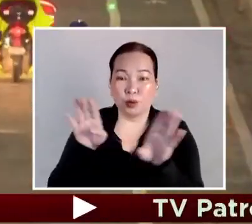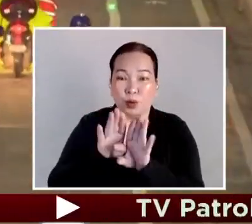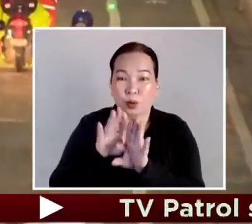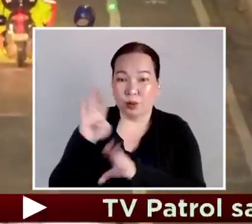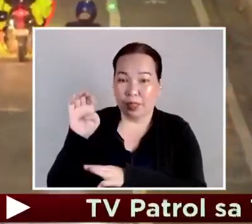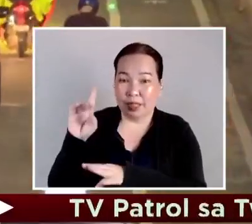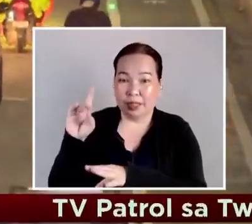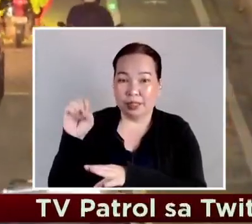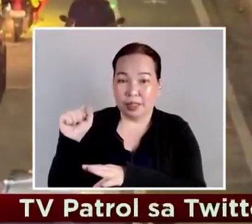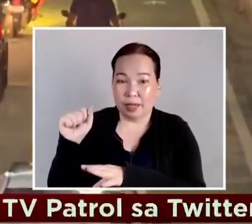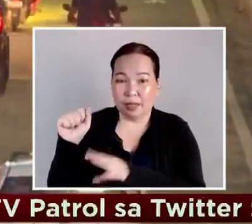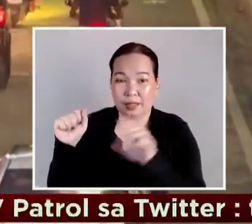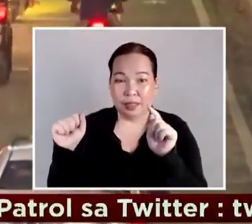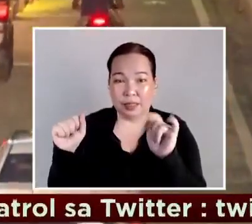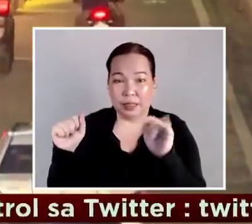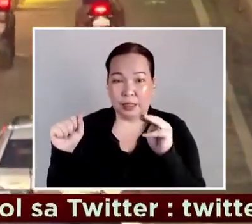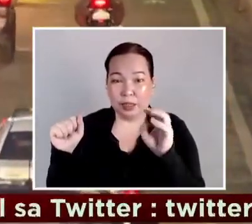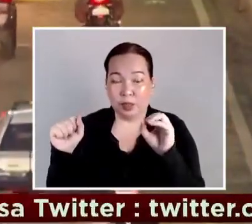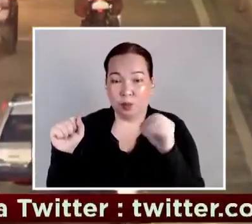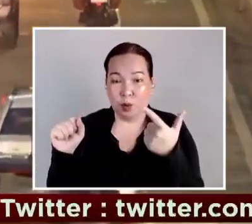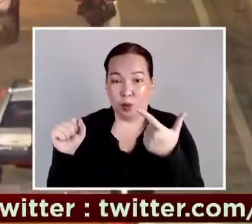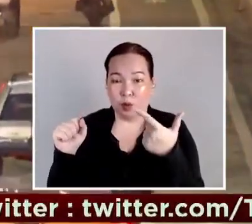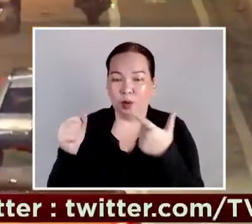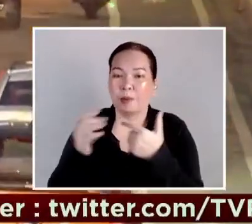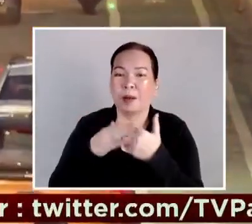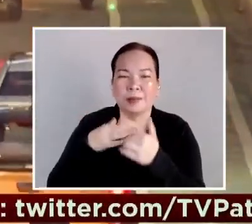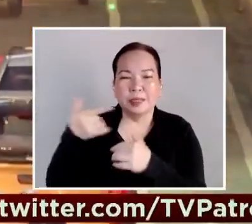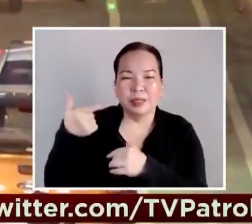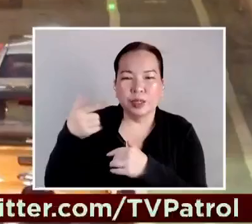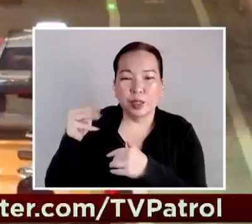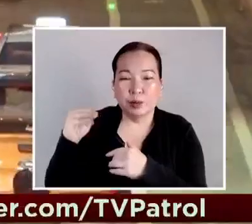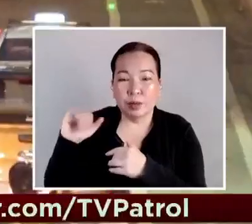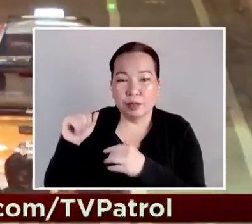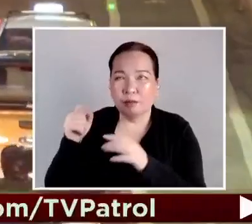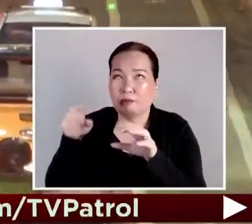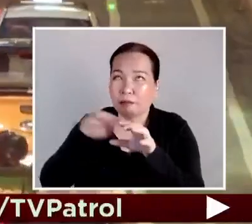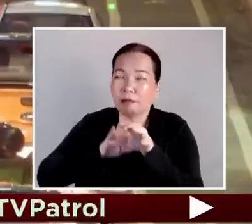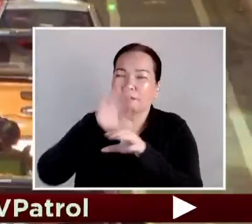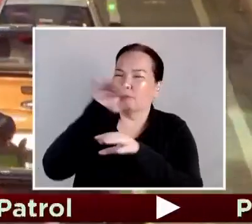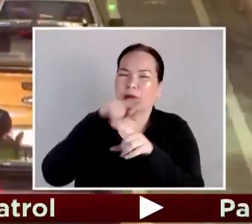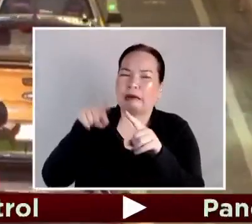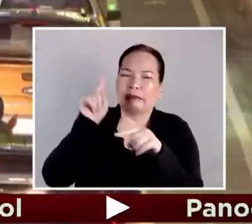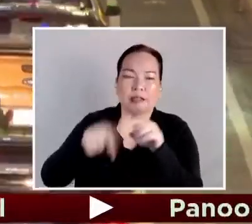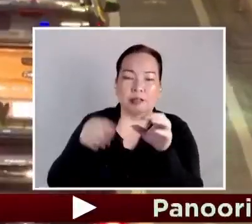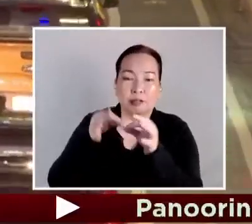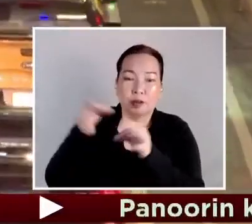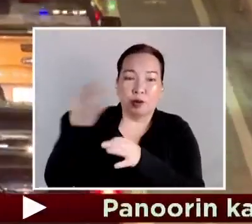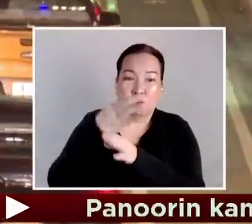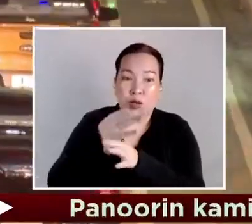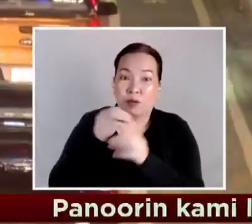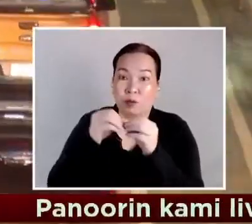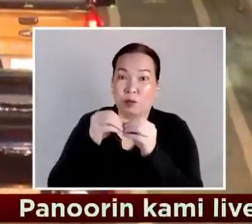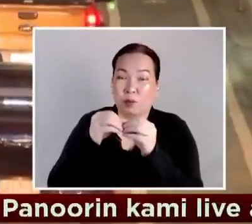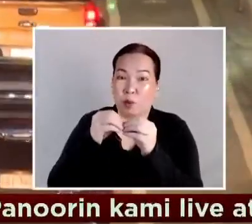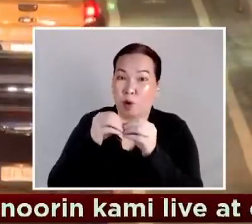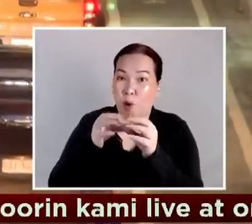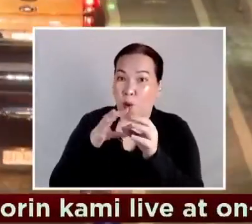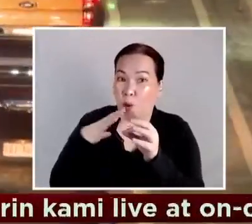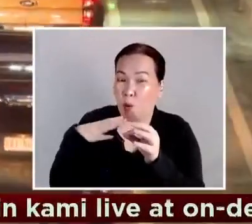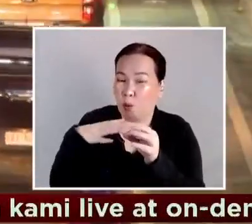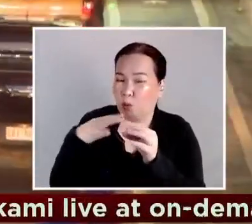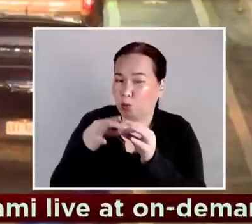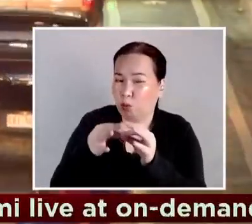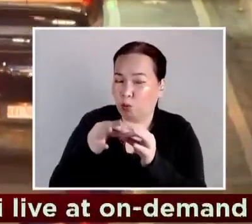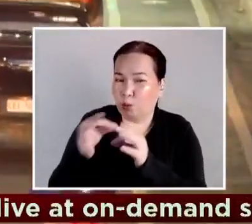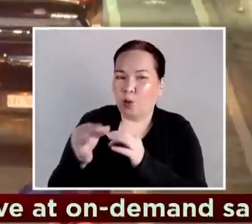Timog flyover, pero hindi na kasi maipagpapaliban ang pagkukumpuni nito dahil kapag tumagal ito ay baka magkaroon pa ng